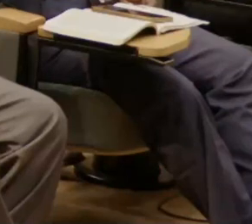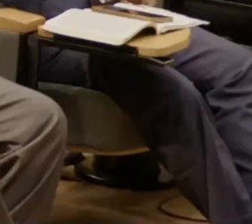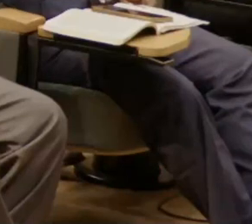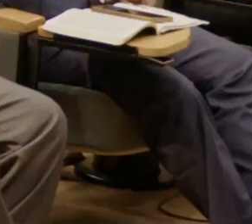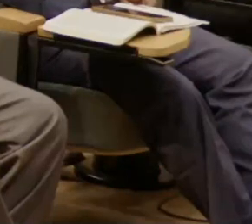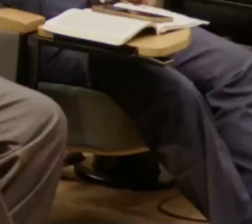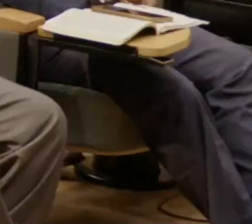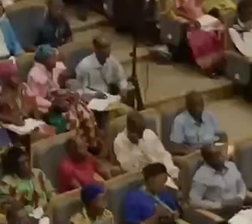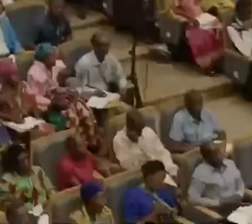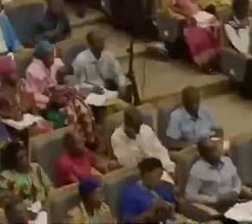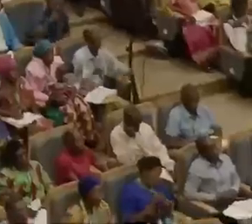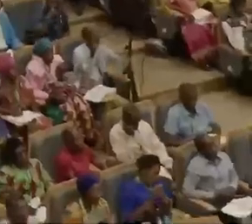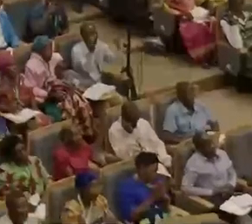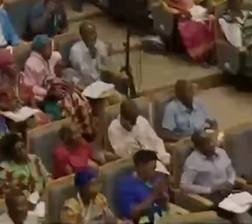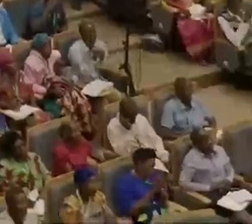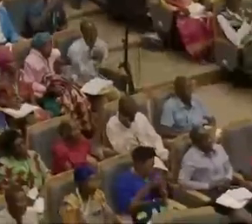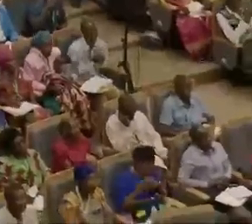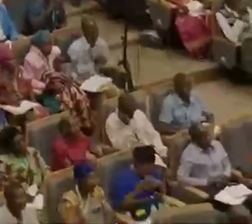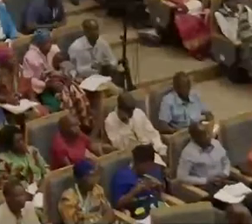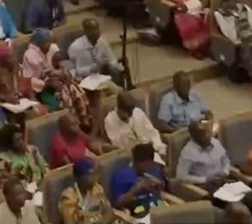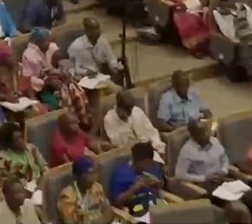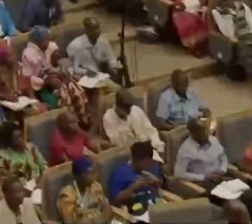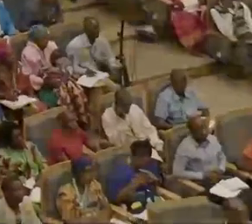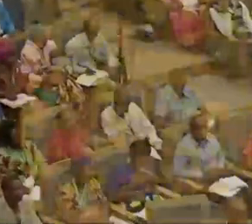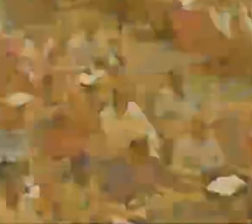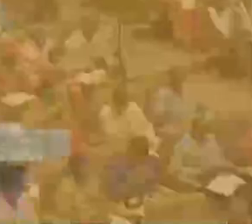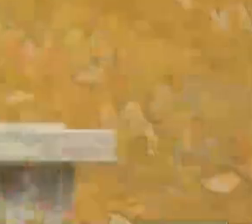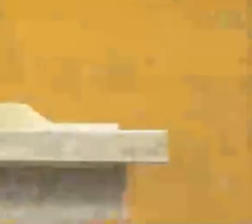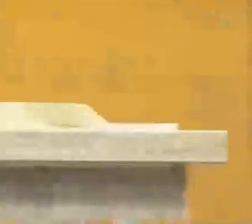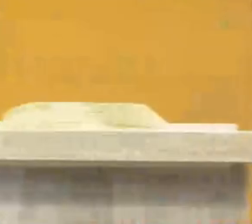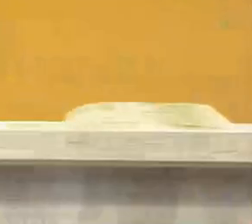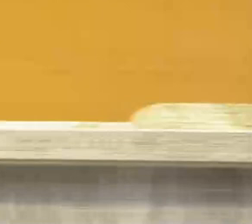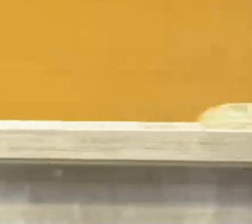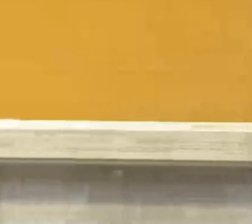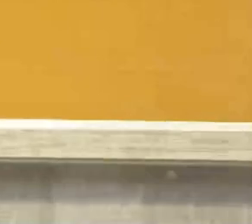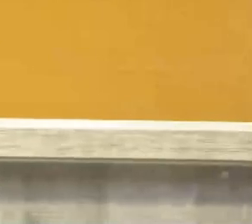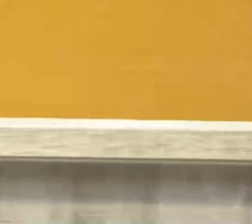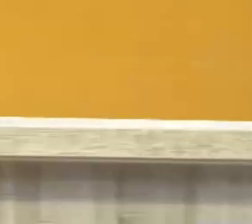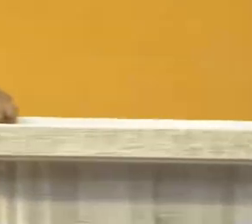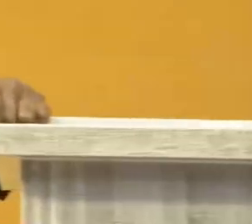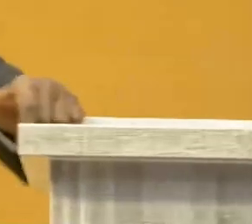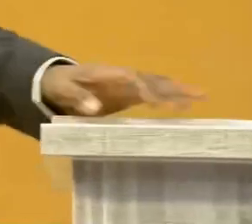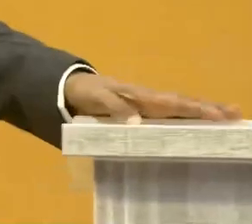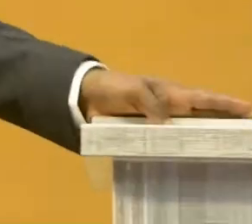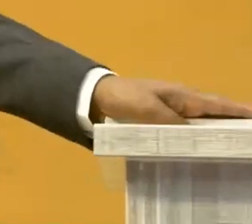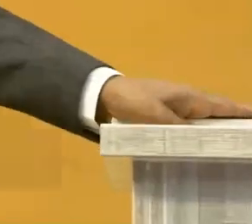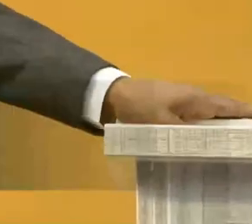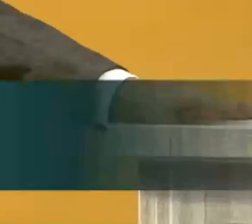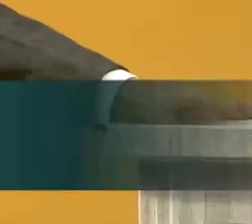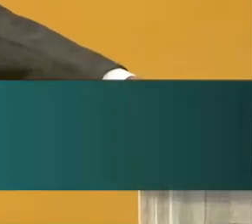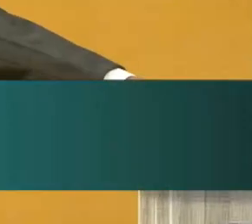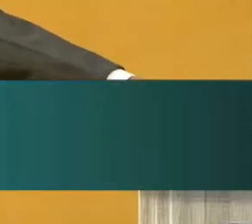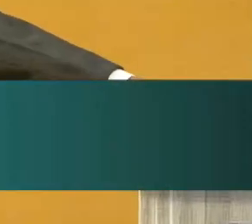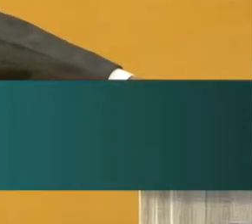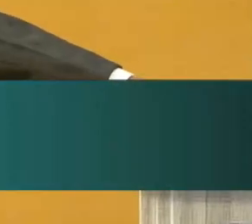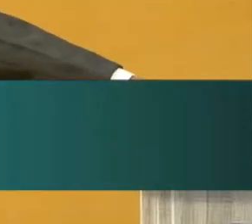Amen dans votre ministère. Le Seigneur travaille avec eux, confirmait la parole par les miracles qui l'accompagnaient. Amen. Deuxième, nous voyons la prière et